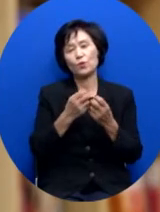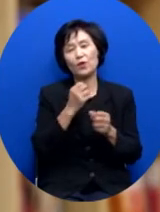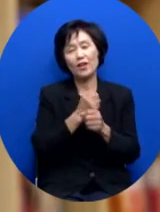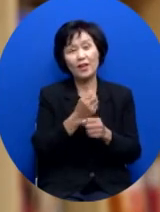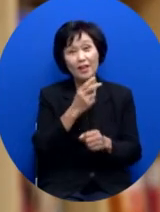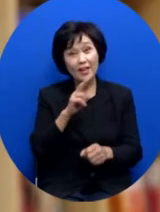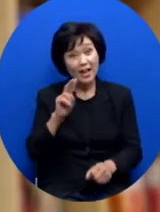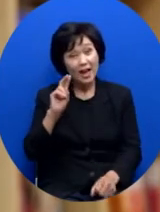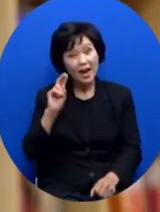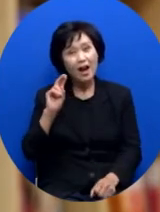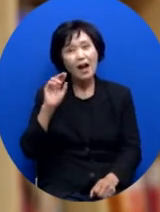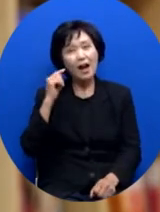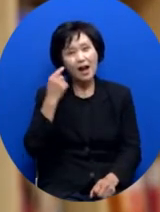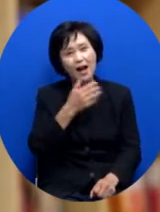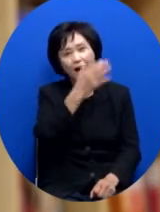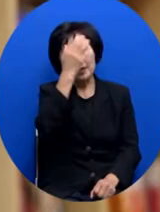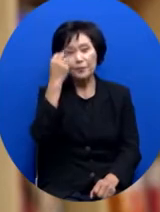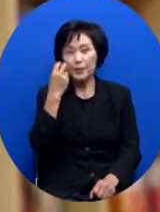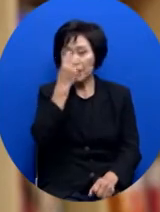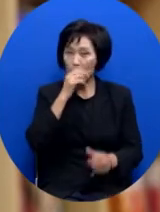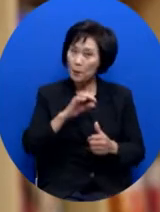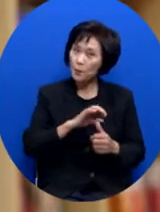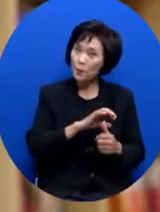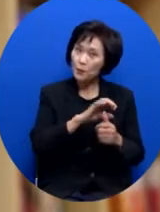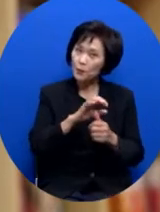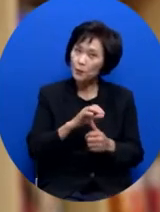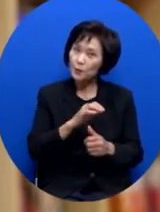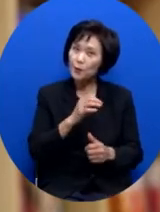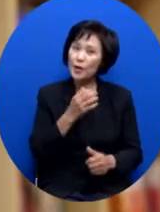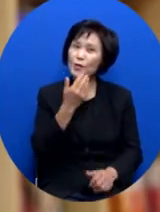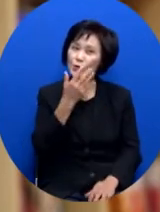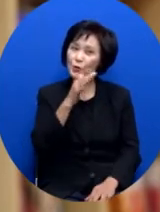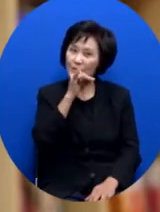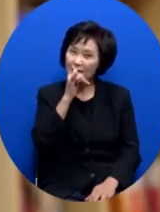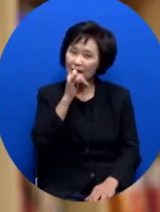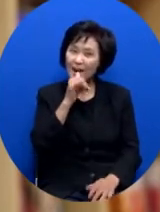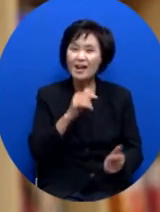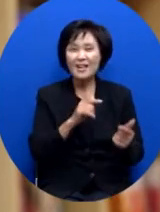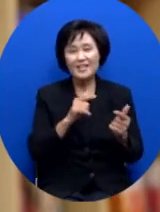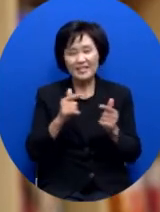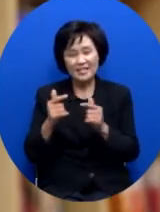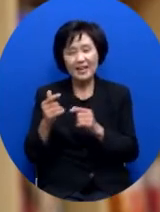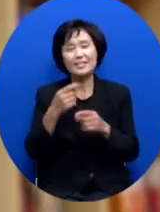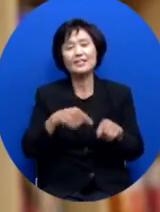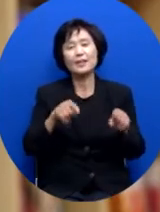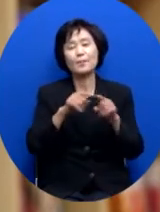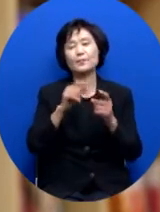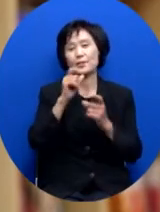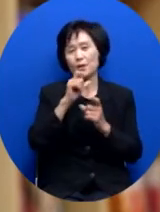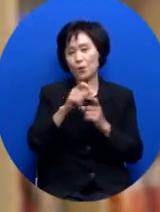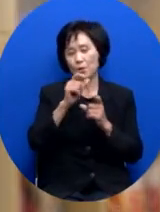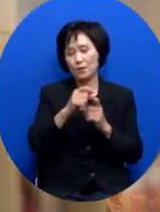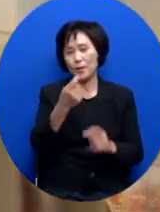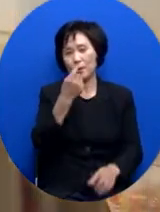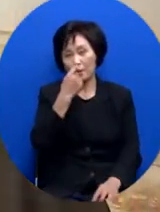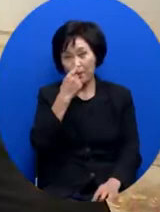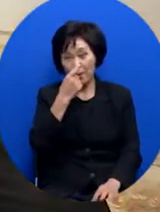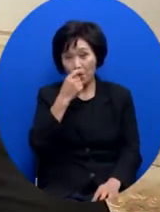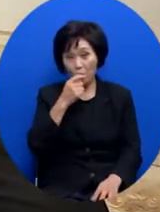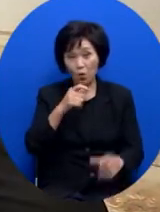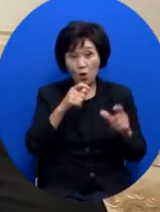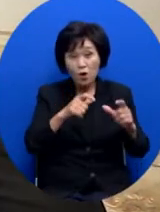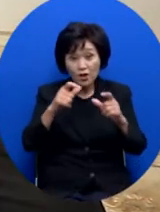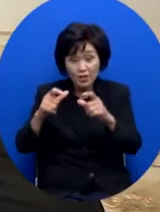아름답게 보아 숟갈을 같이 고민해 보는 그런 유형의 수업들을 많이 하고 지역에 있는 멘토를 만나서 지역에 있는